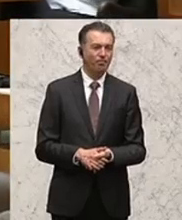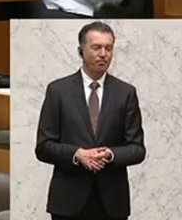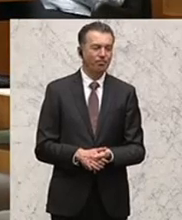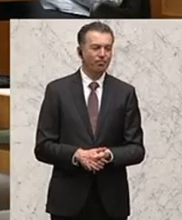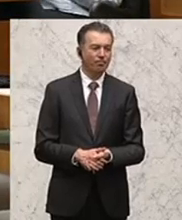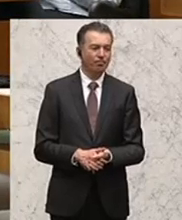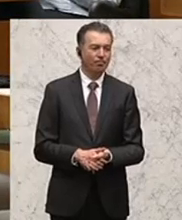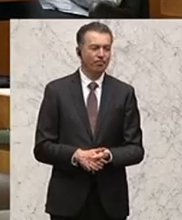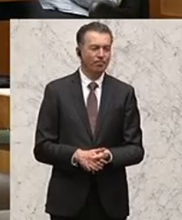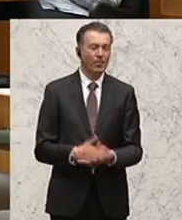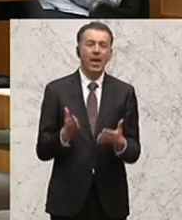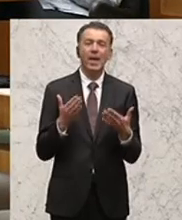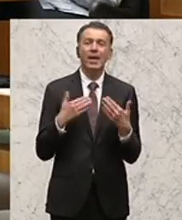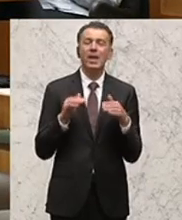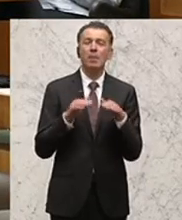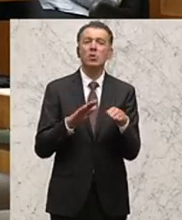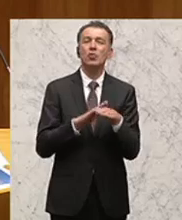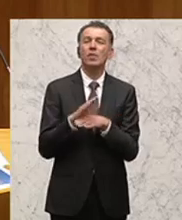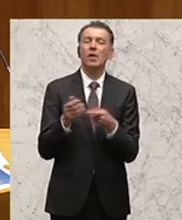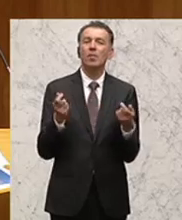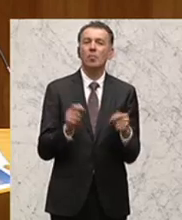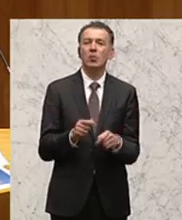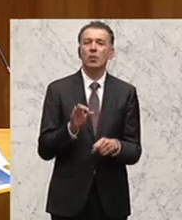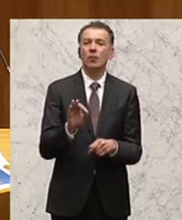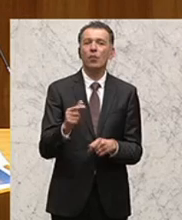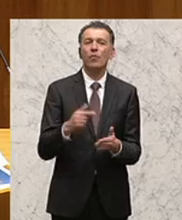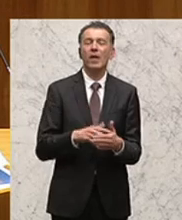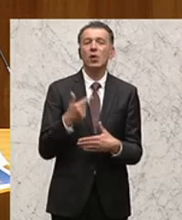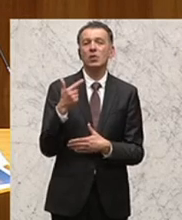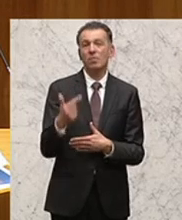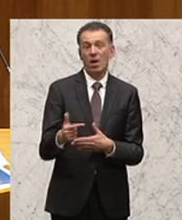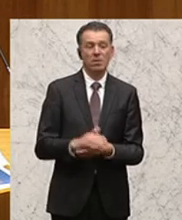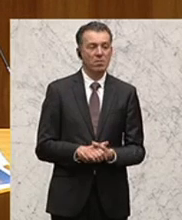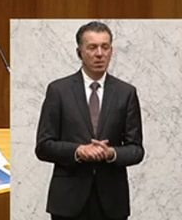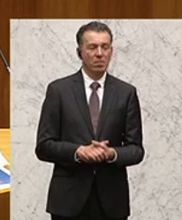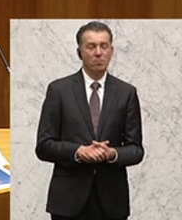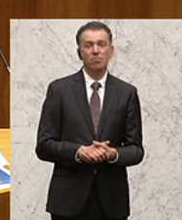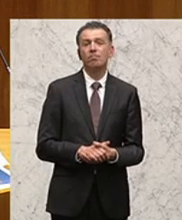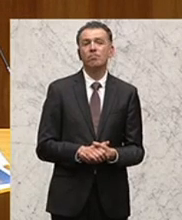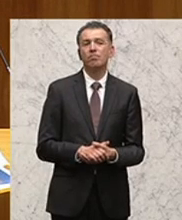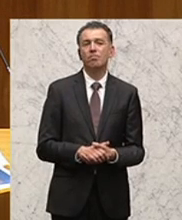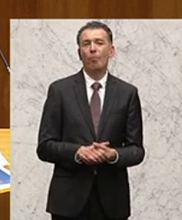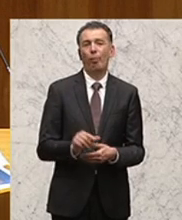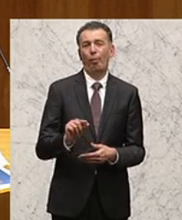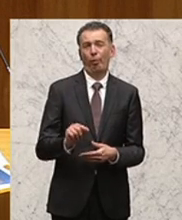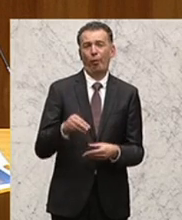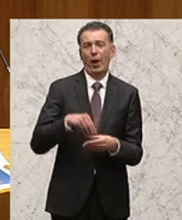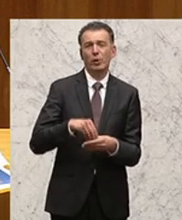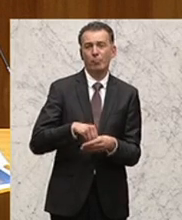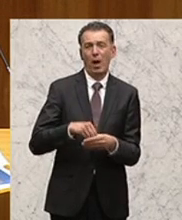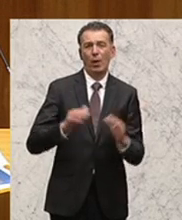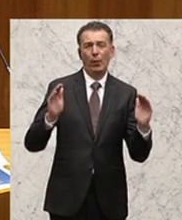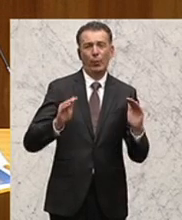Laut dem Beschluss des Klimaschutzgesetzes für das Jahr 2020 sollen eben diese mickrigen